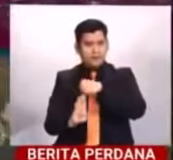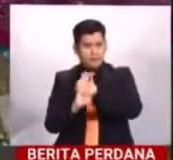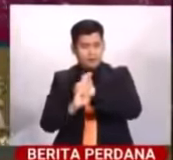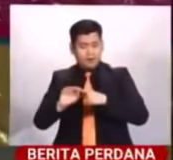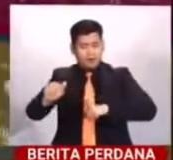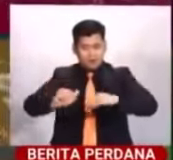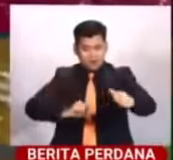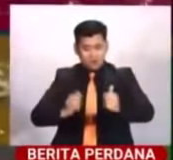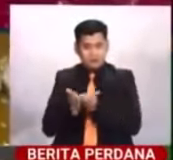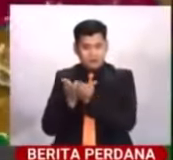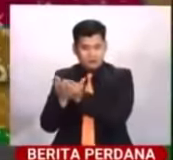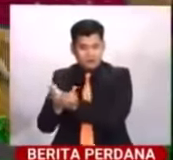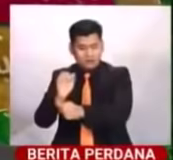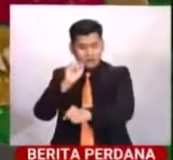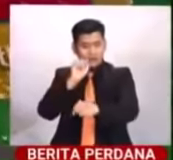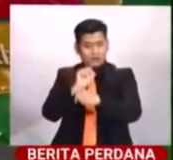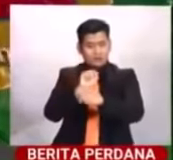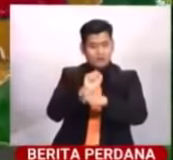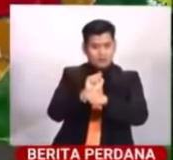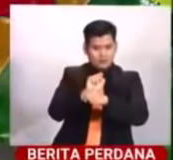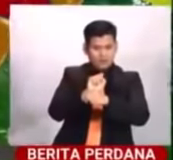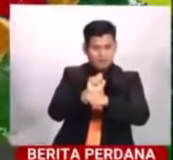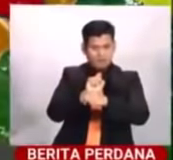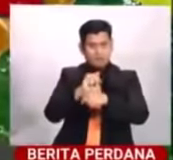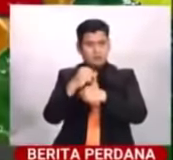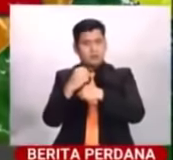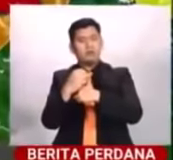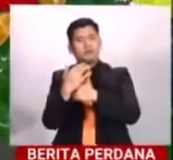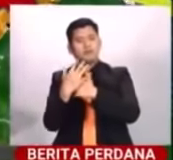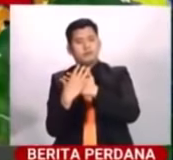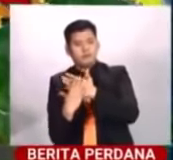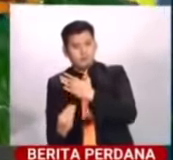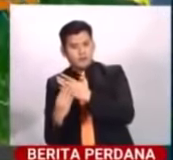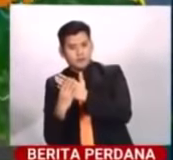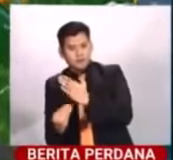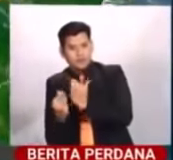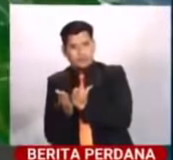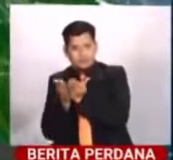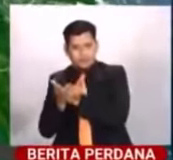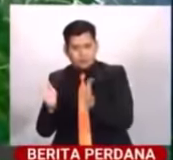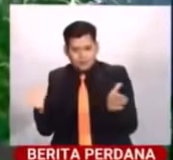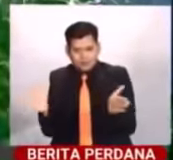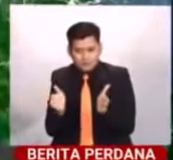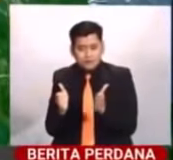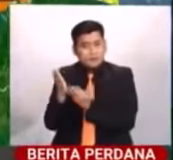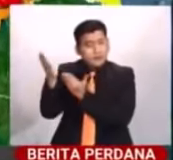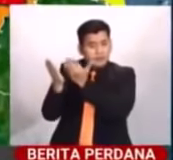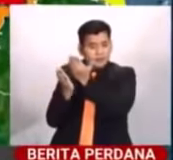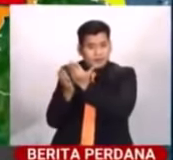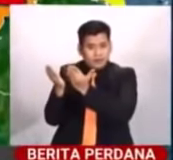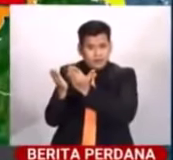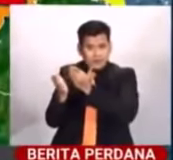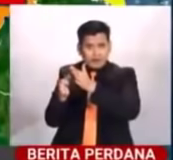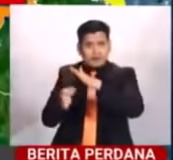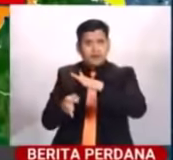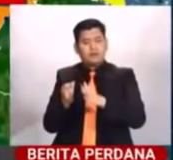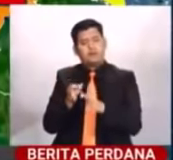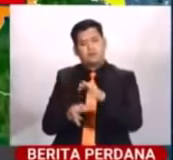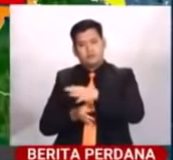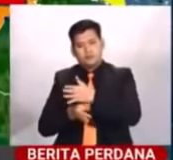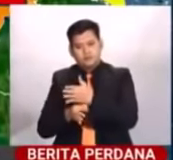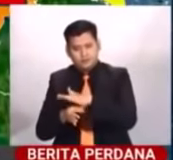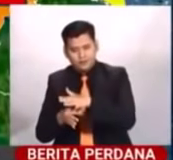perkapalan termasuklah pekerja di pelantar minyak, aktiviti bot-bot kecil, aktiviti perkhidmatan feri, aktiviti menangkap ikan dan